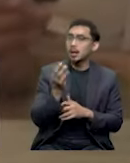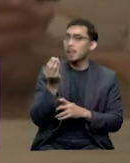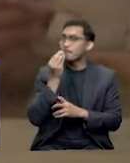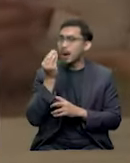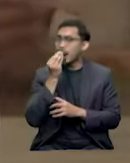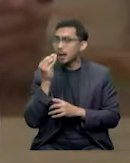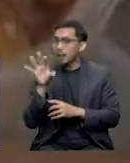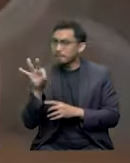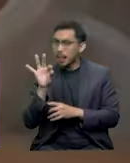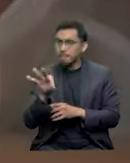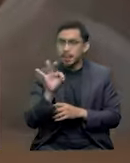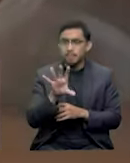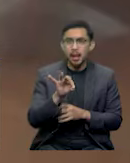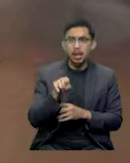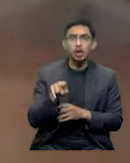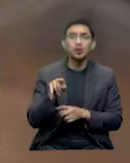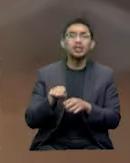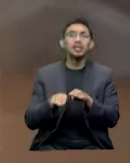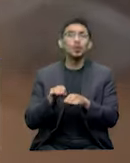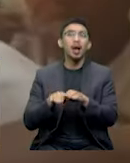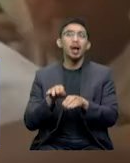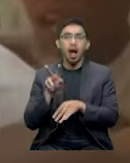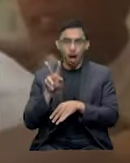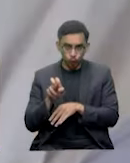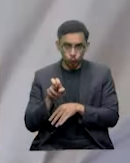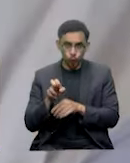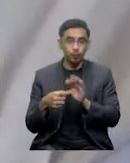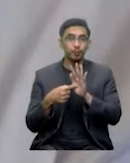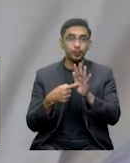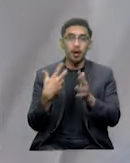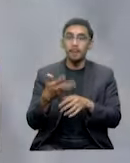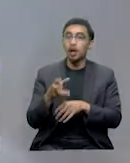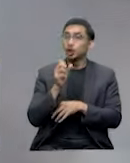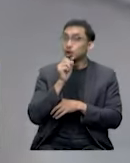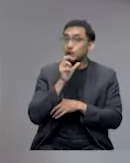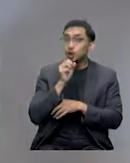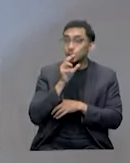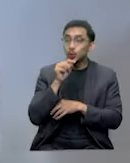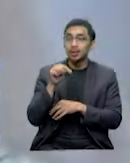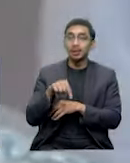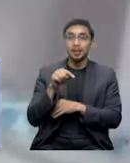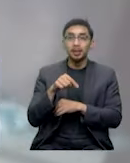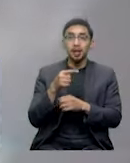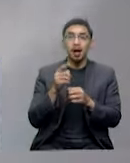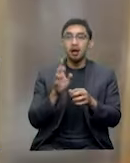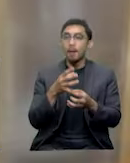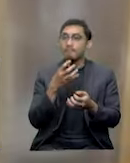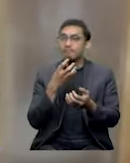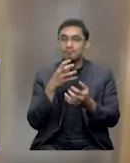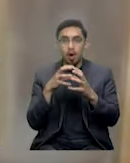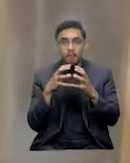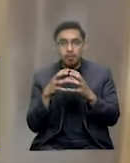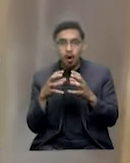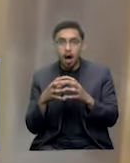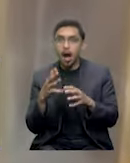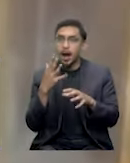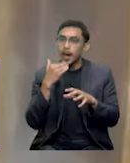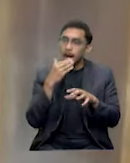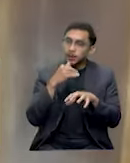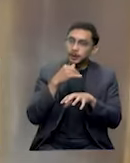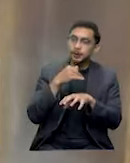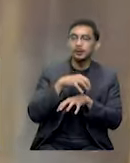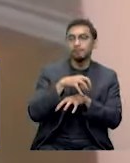disajikan. Salah satunya menu susu, pendamping nasi, sayur, lauk, dan buah. Nah, belakangan menu susu ini